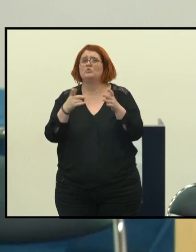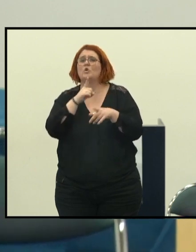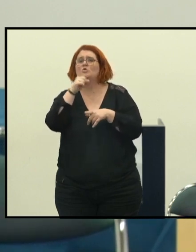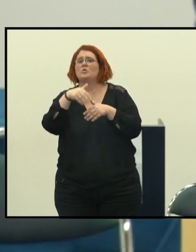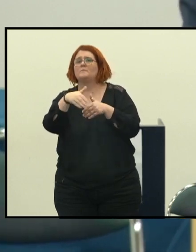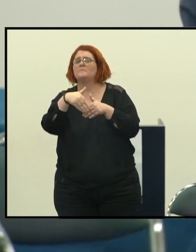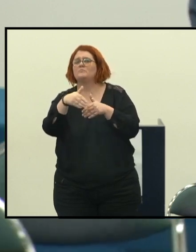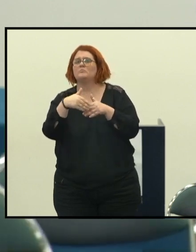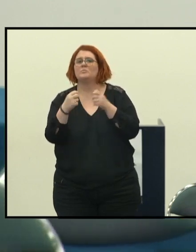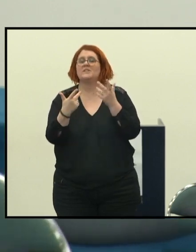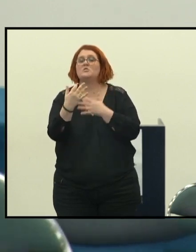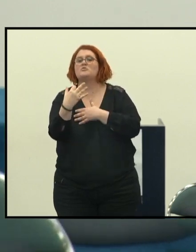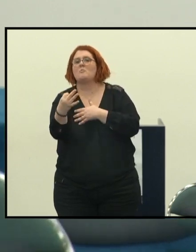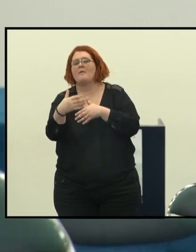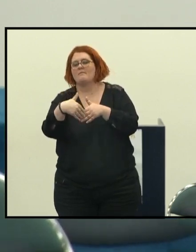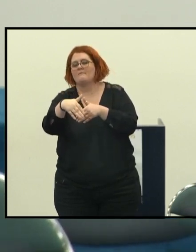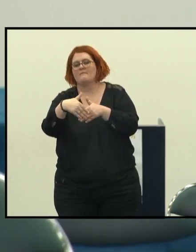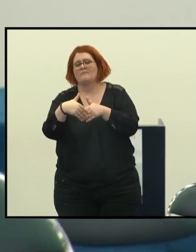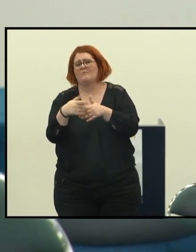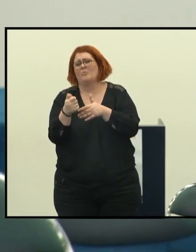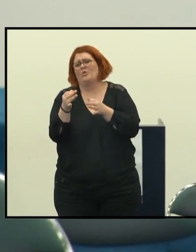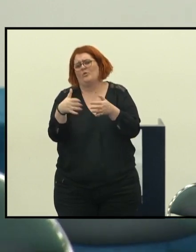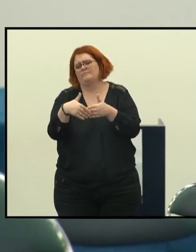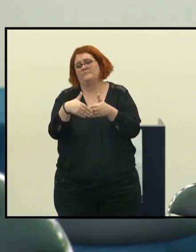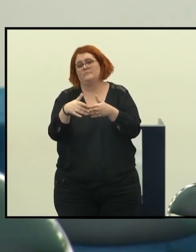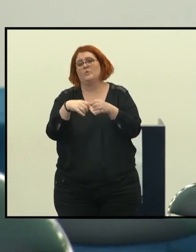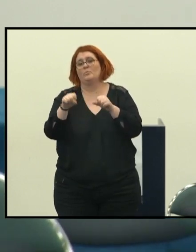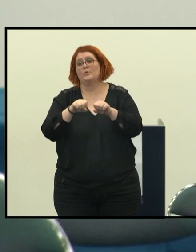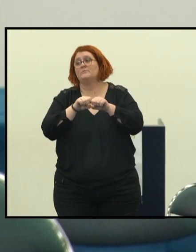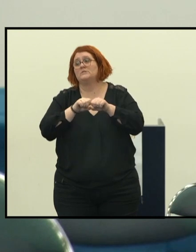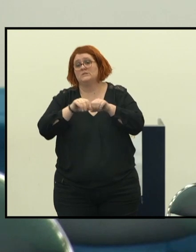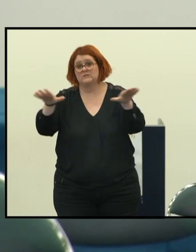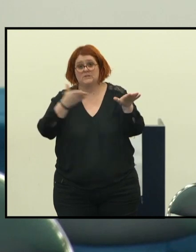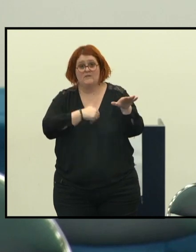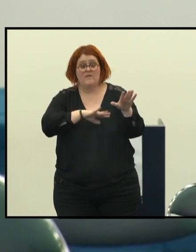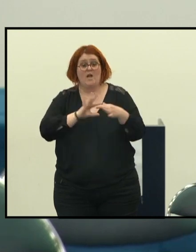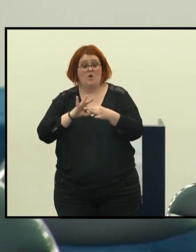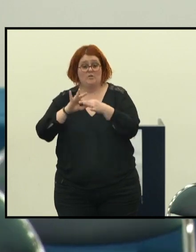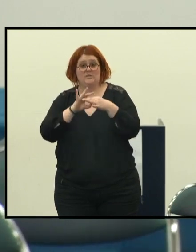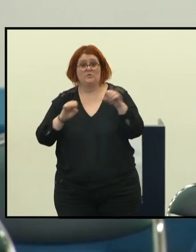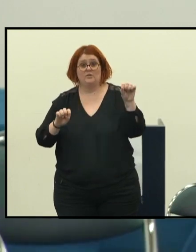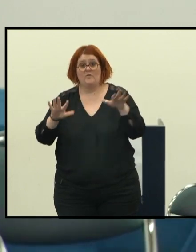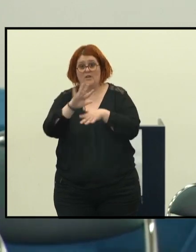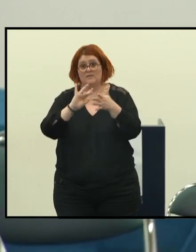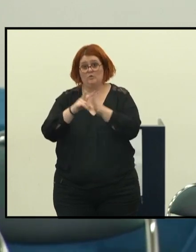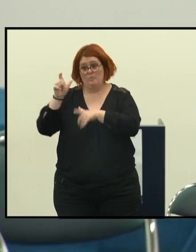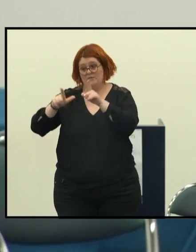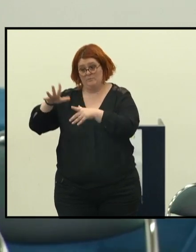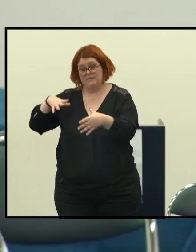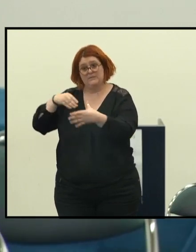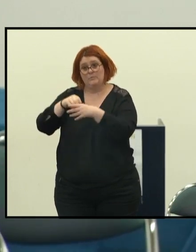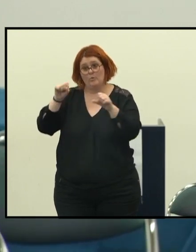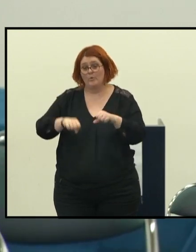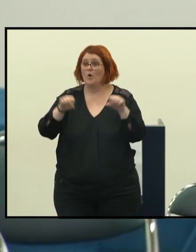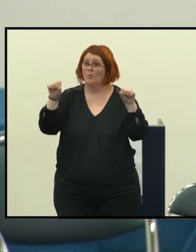jours, peut-être quelques semaines, mais en tout cas dans pas très longtemps, et on pourra en diffuser l'info via la coordination et notamment à tous les participants d'aujourd'hui, vous